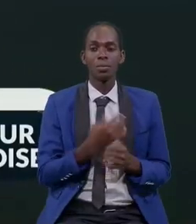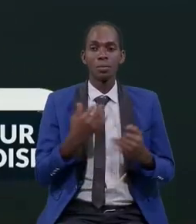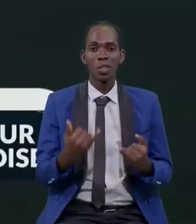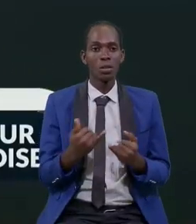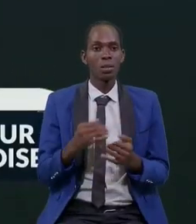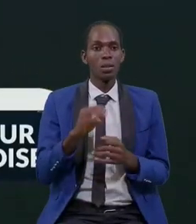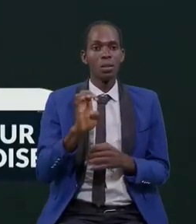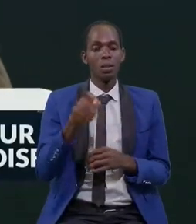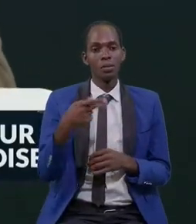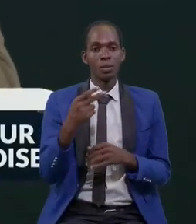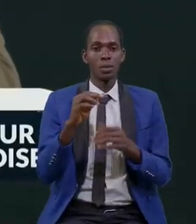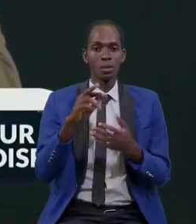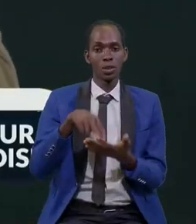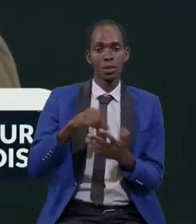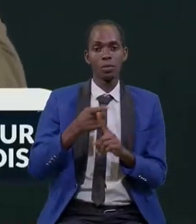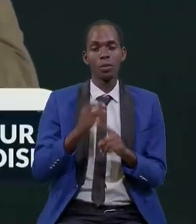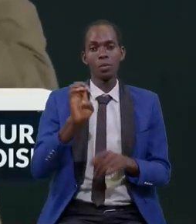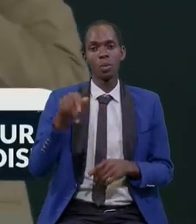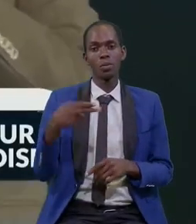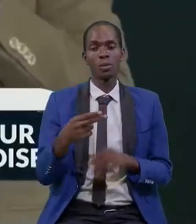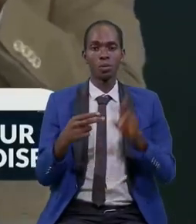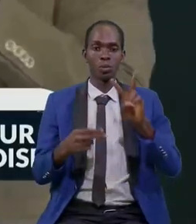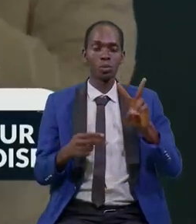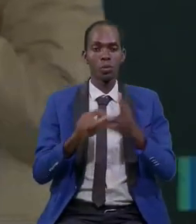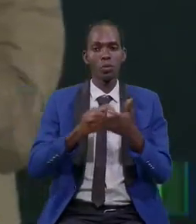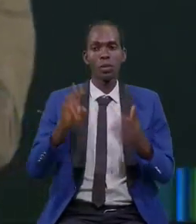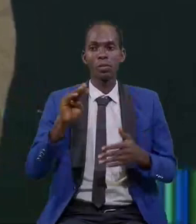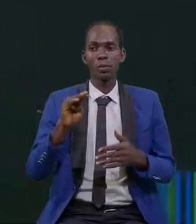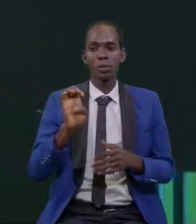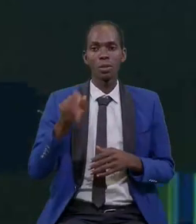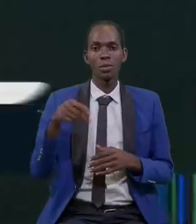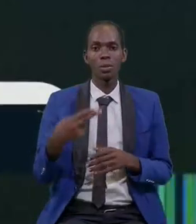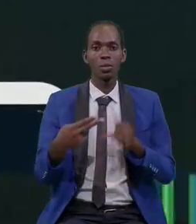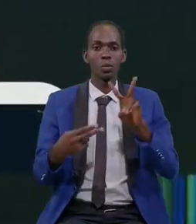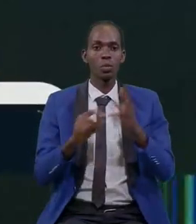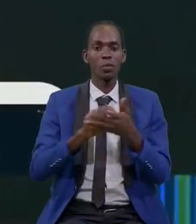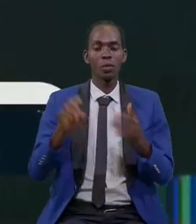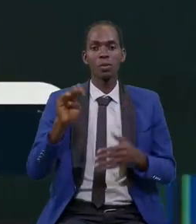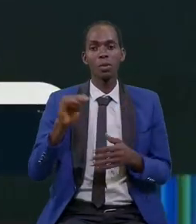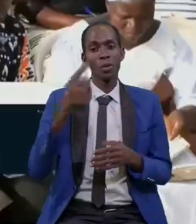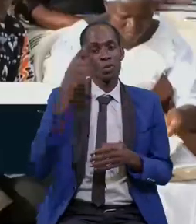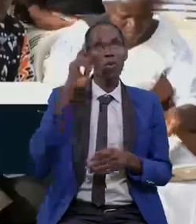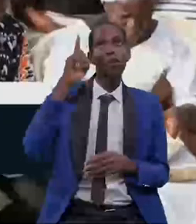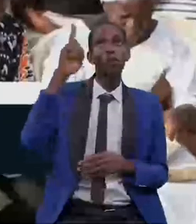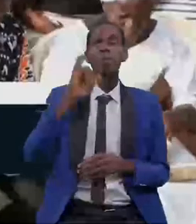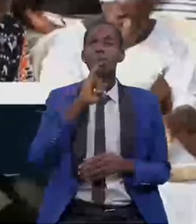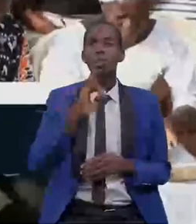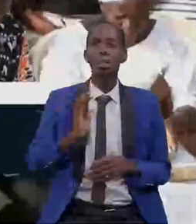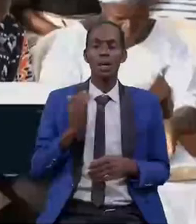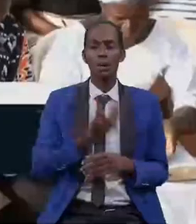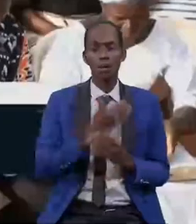2. En Éphésiens 2, nous lisons le verset 14. Éphésiens 2, 14.